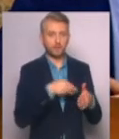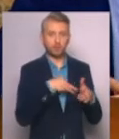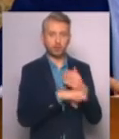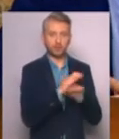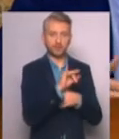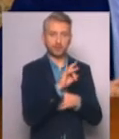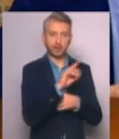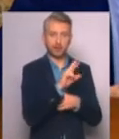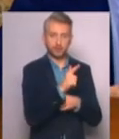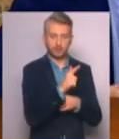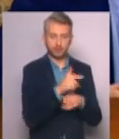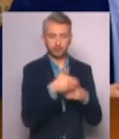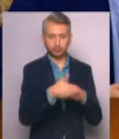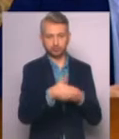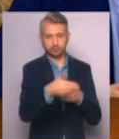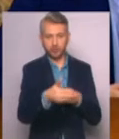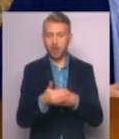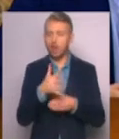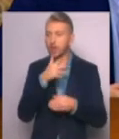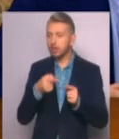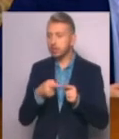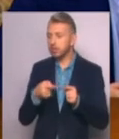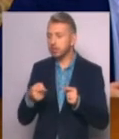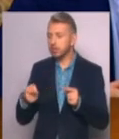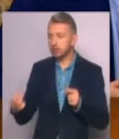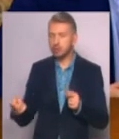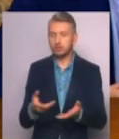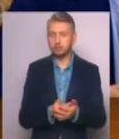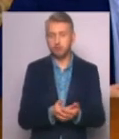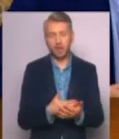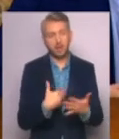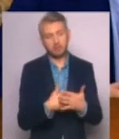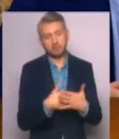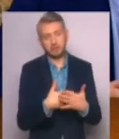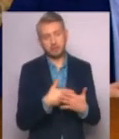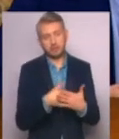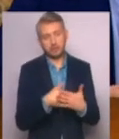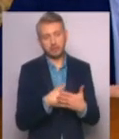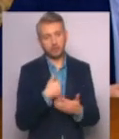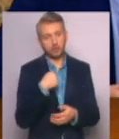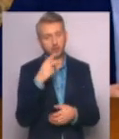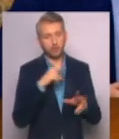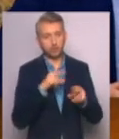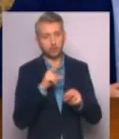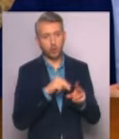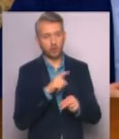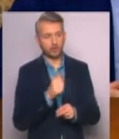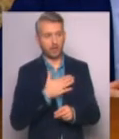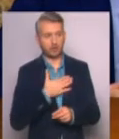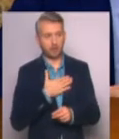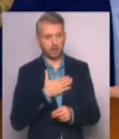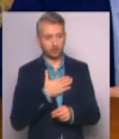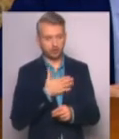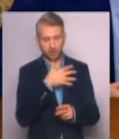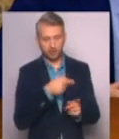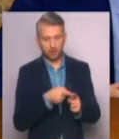буде реалізовано. Скільки часу це може розтягнутися? Перспективно, то про що йде мова, це я сподіваюся, що за нашої